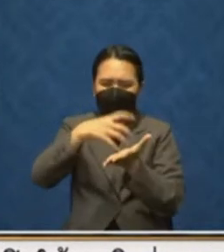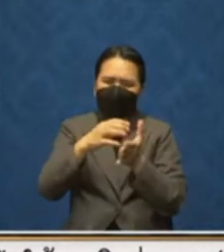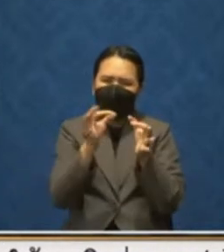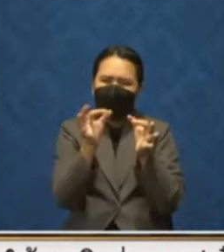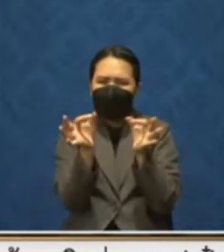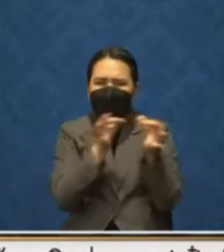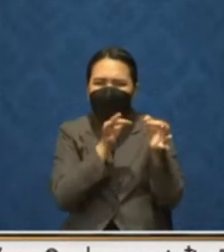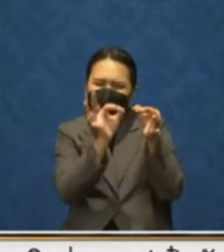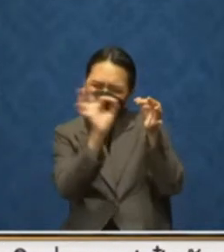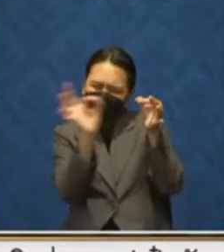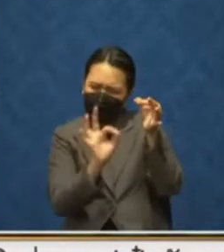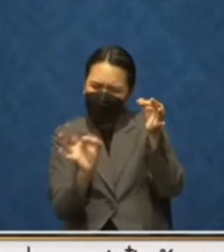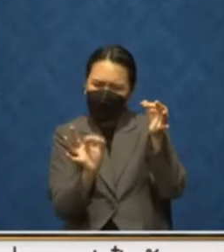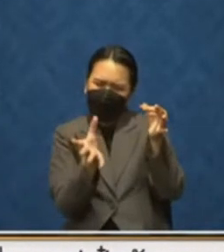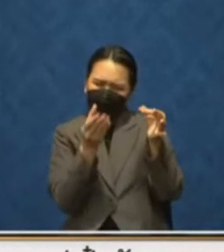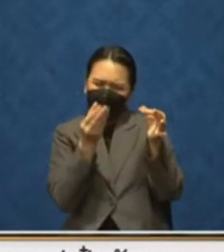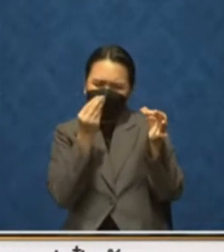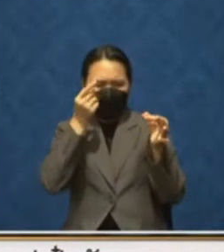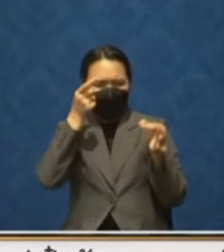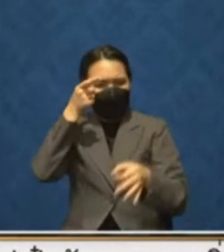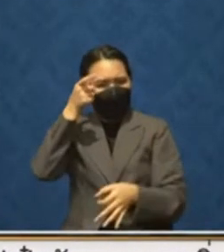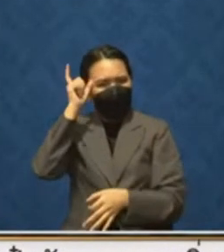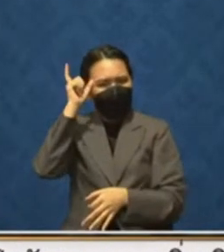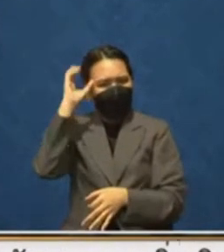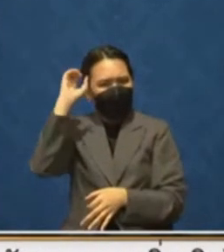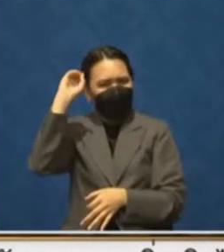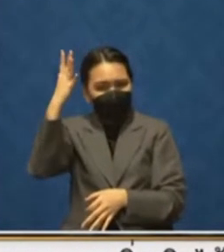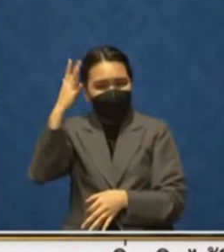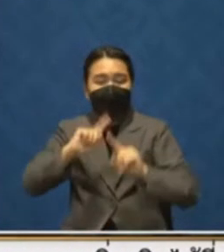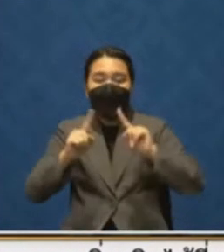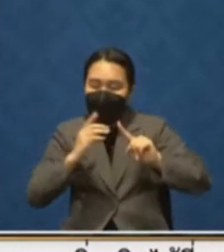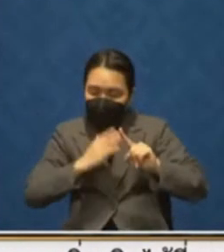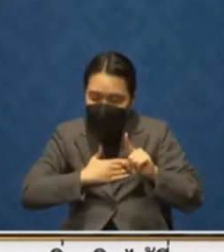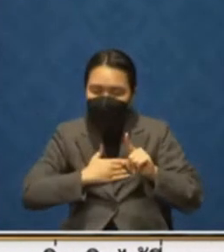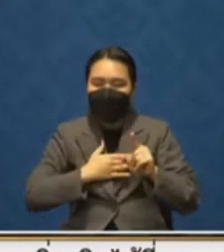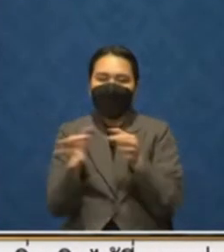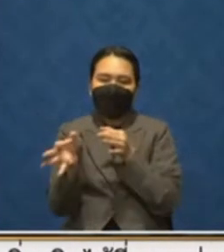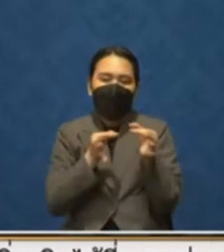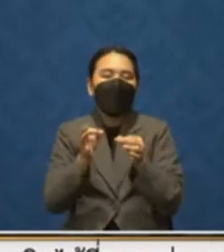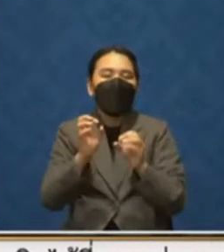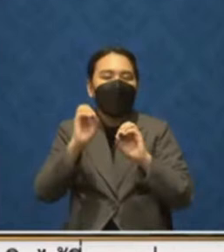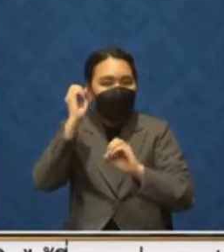ฟังไม่รู้เรื่องเอาแบบจิรายุอธิบายได้เข้าใจ